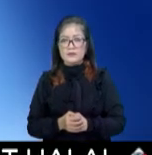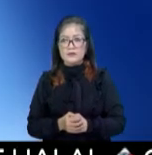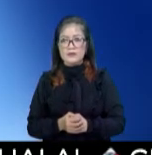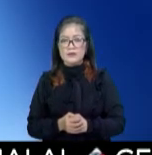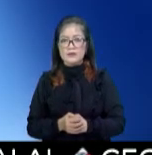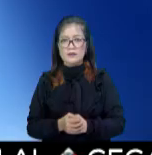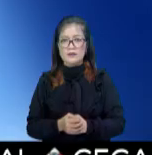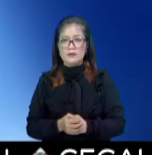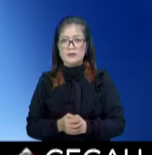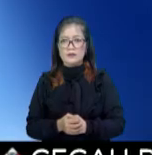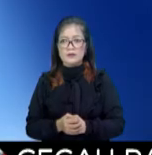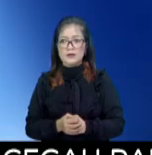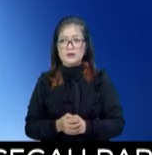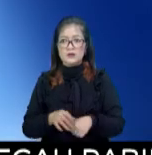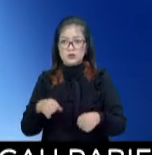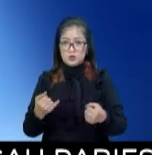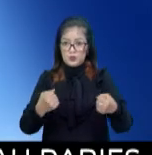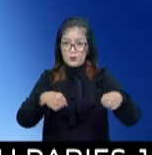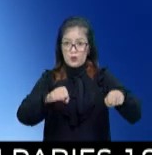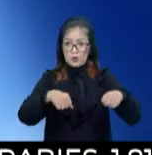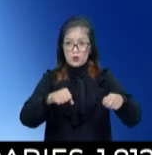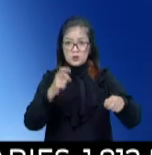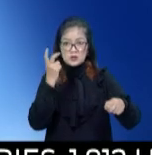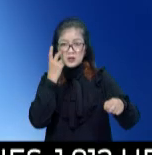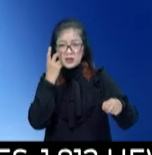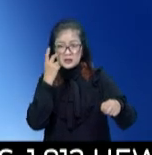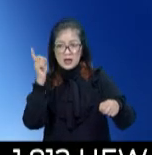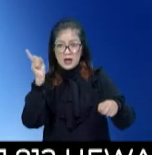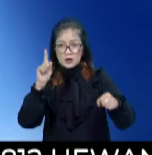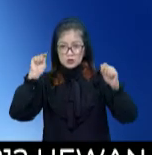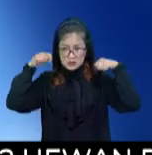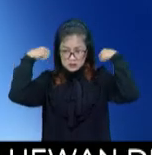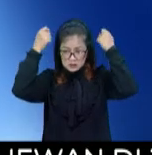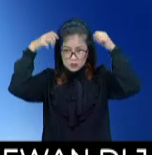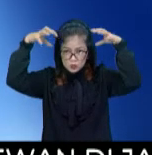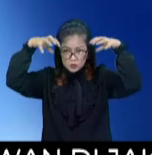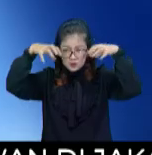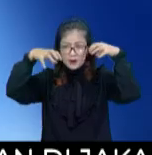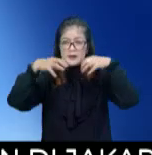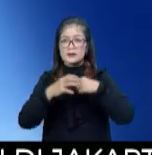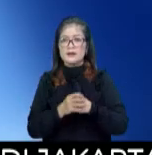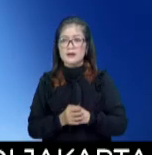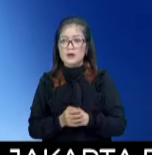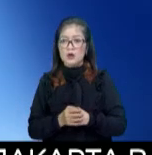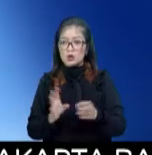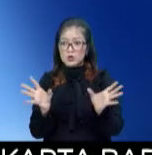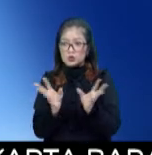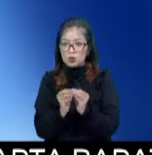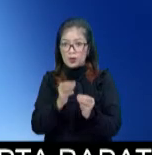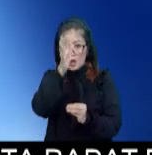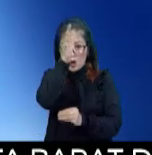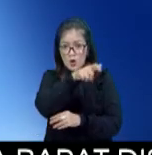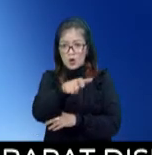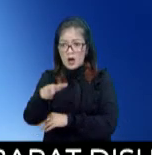2 khususnya motor ini untuk bisa menyiagakan dari mantel hujannya. Selain itu juga untuk jumlah pejalan kaki memang belum